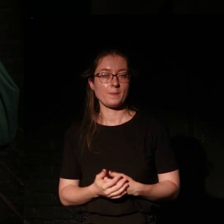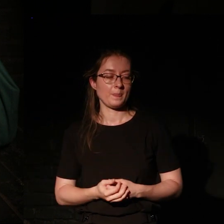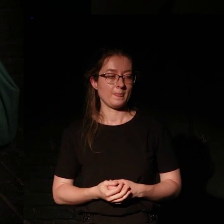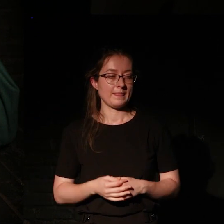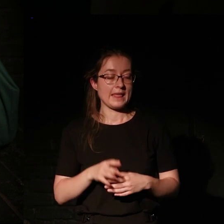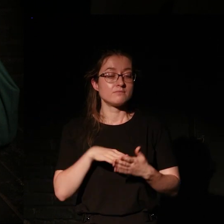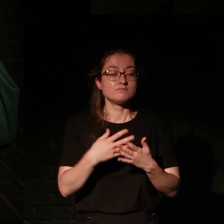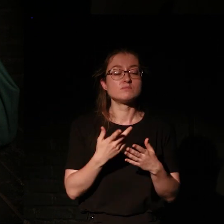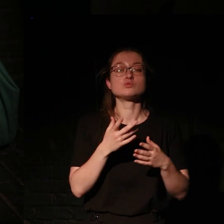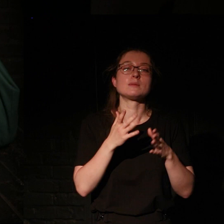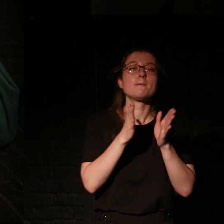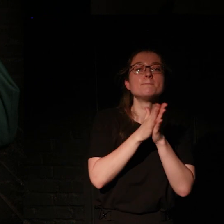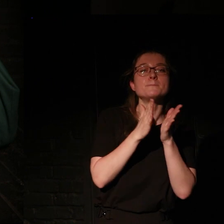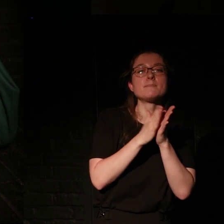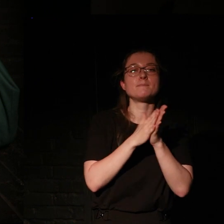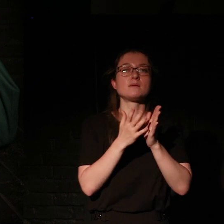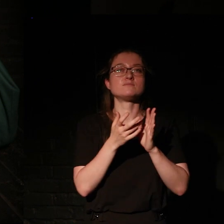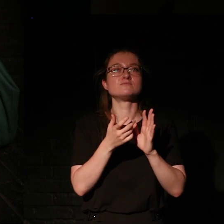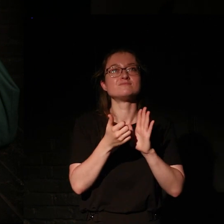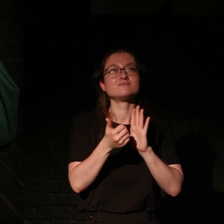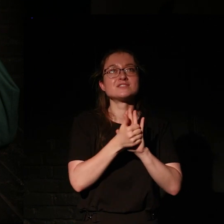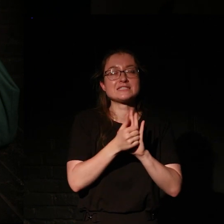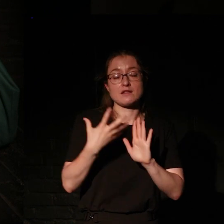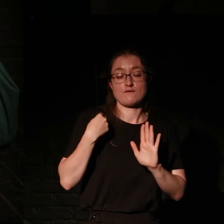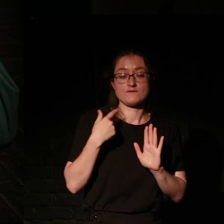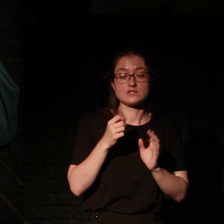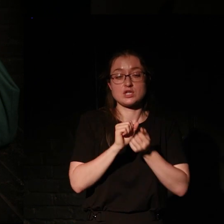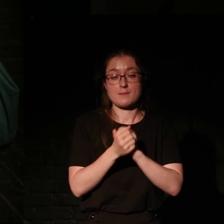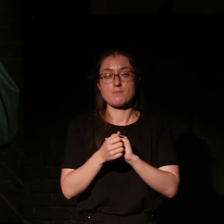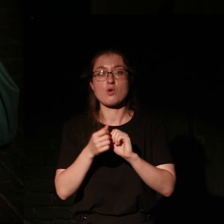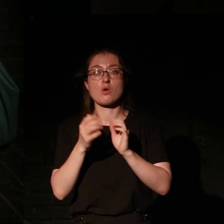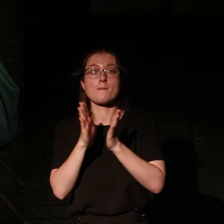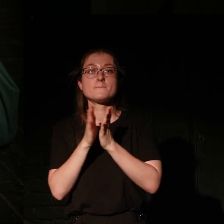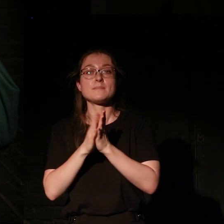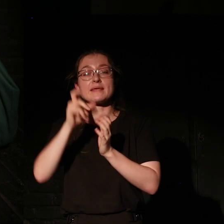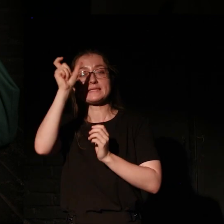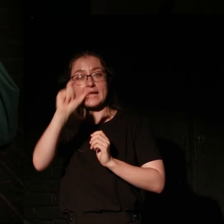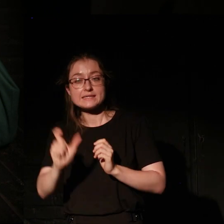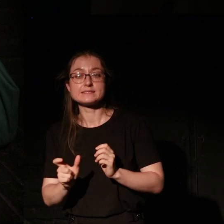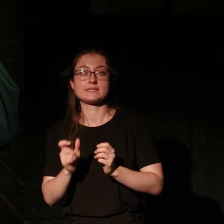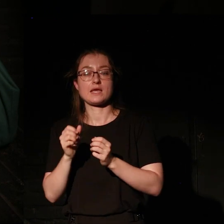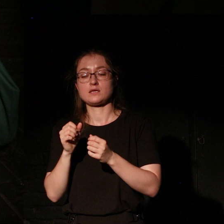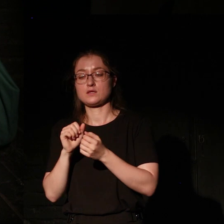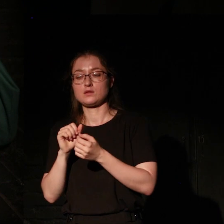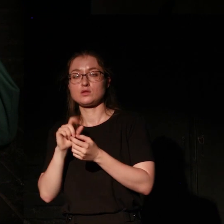Biblii Gdańskiej, czy w Biblii Greckiej, nie mamy wcale zabicia baranka paschalnego,